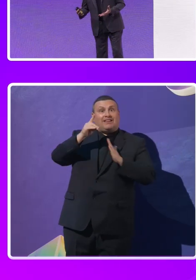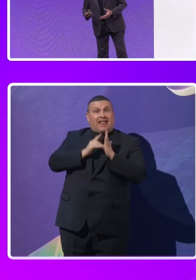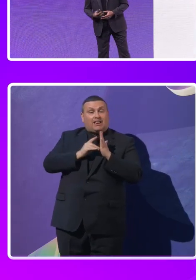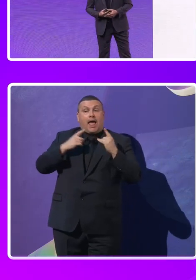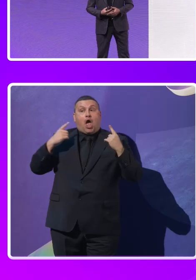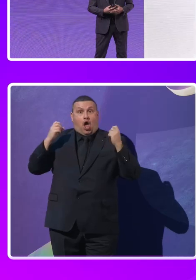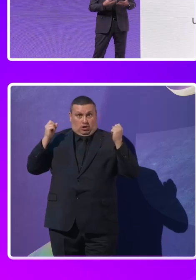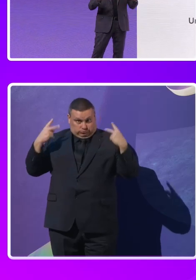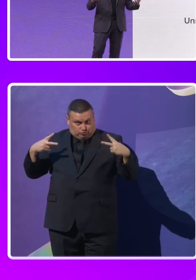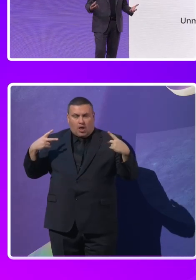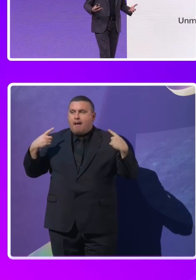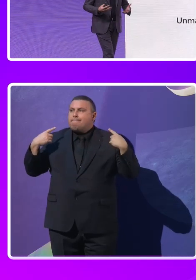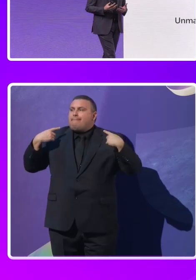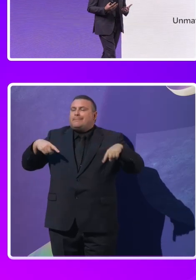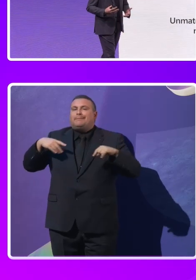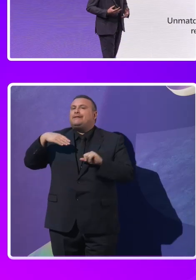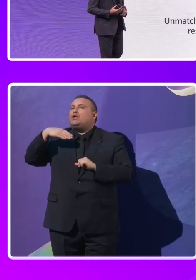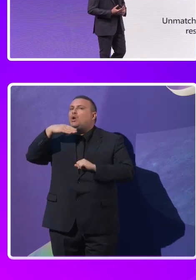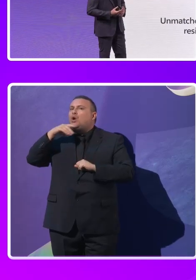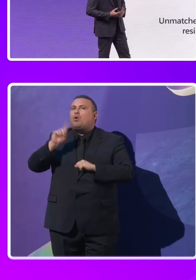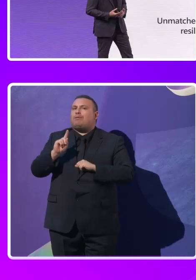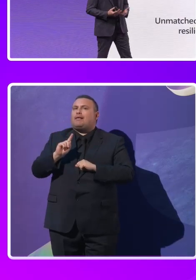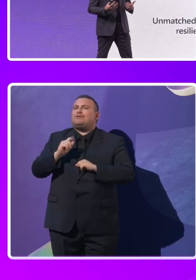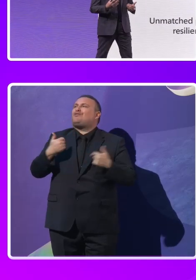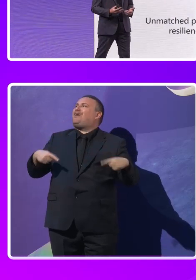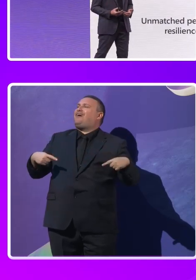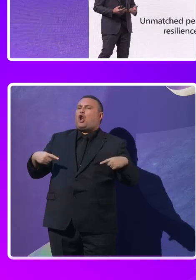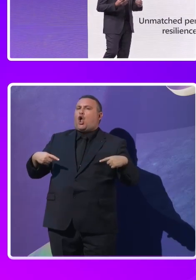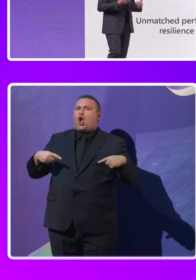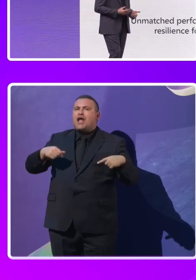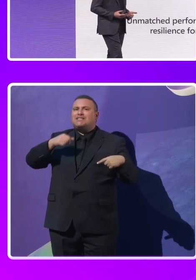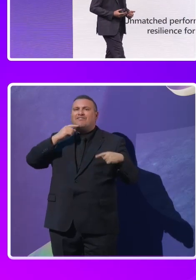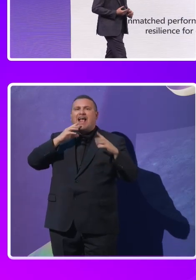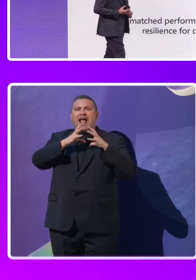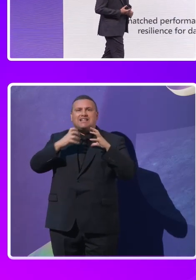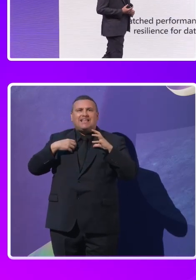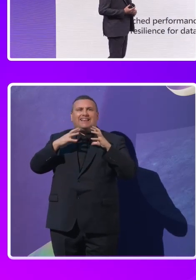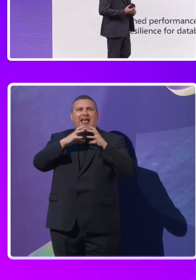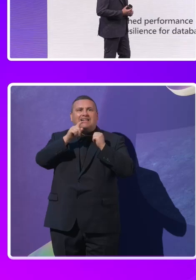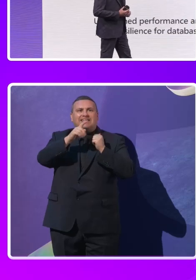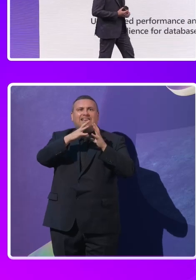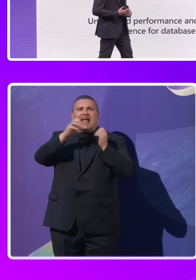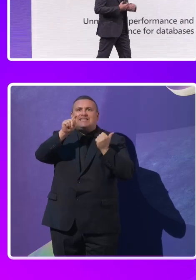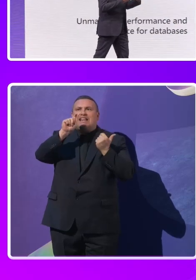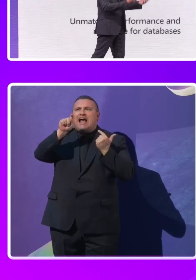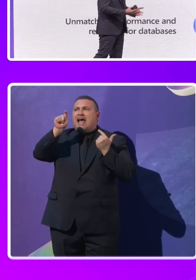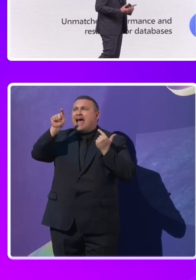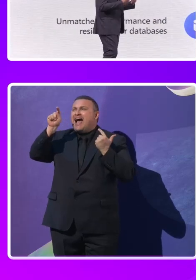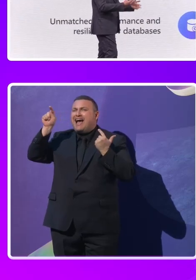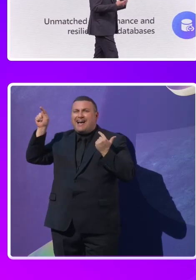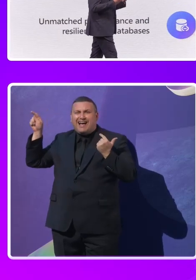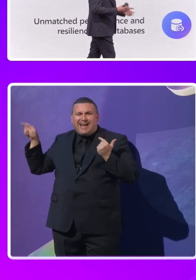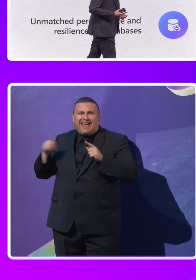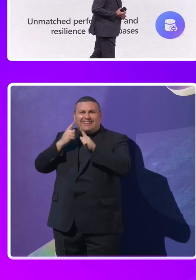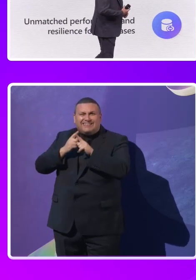basta si parla di catena di responsabilità le aziende che utilizzano queste tecnologie per trasformare i